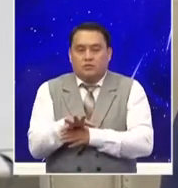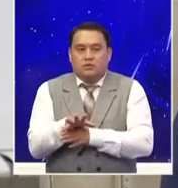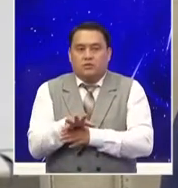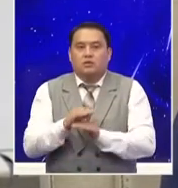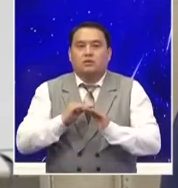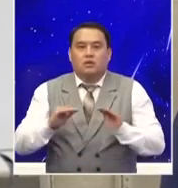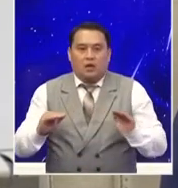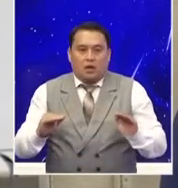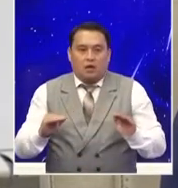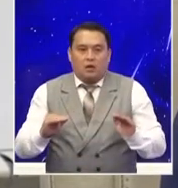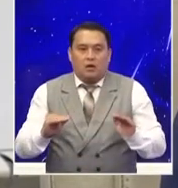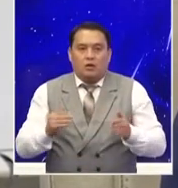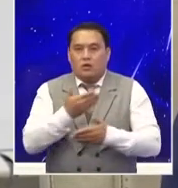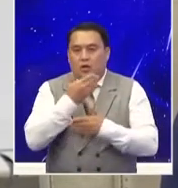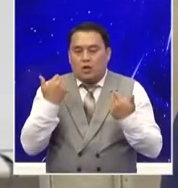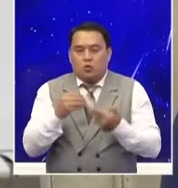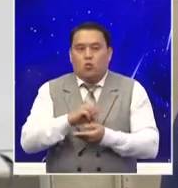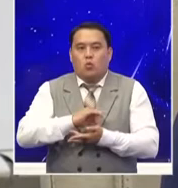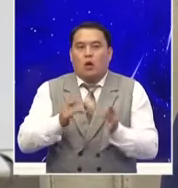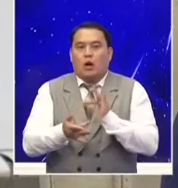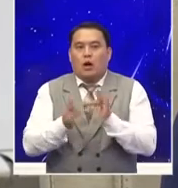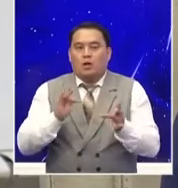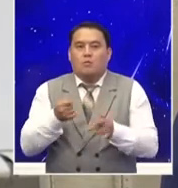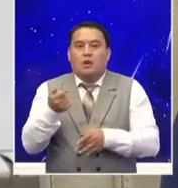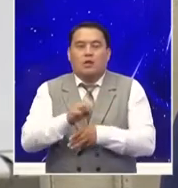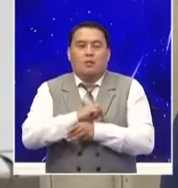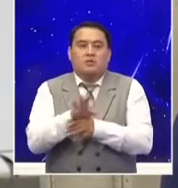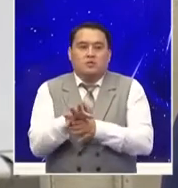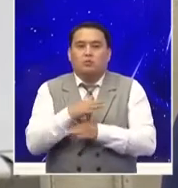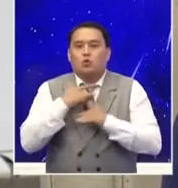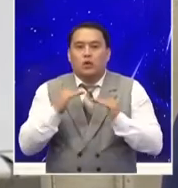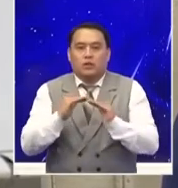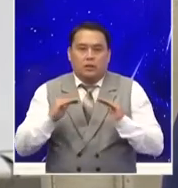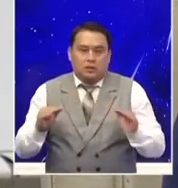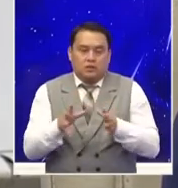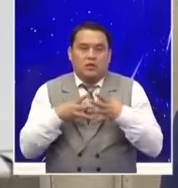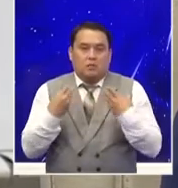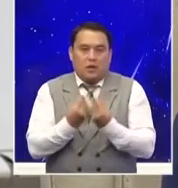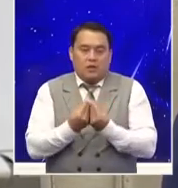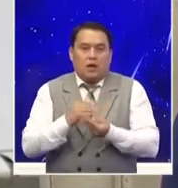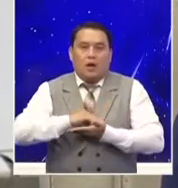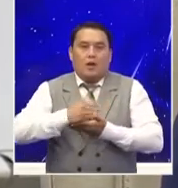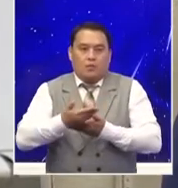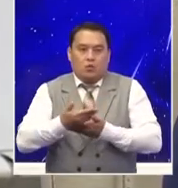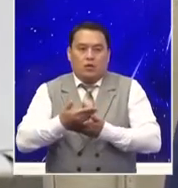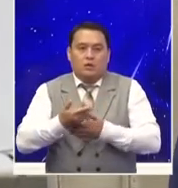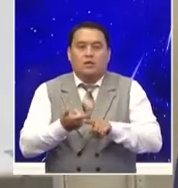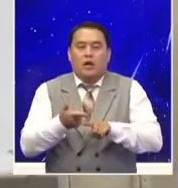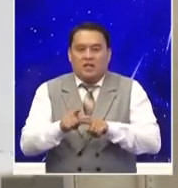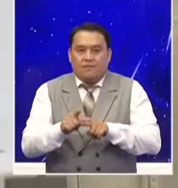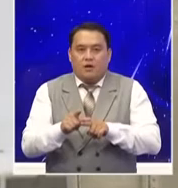обеспечить детей, у кого нет компьютеров, это категория малообеспеченных семей, многодетных, компьютерной техникой. Для